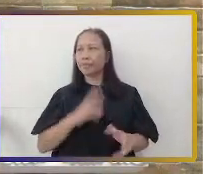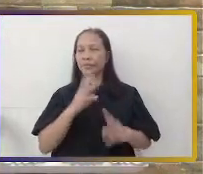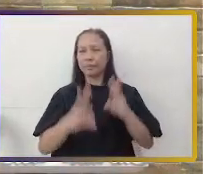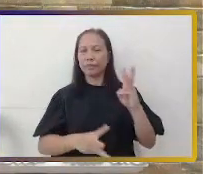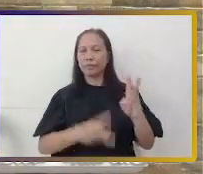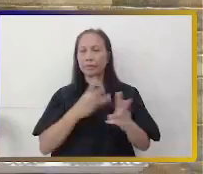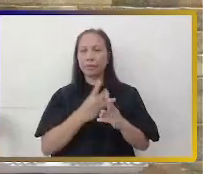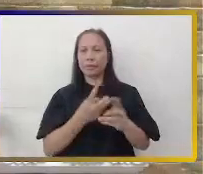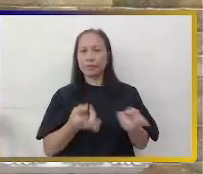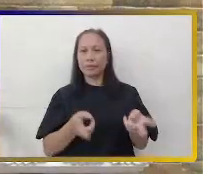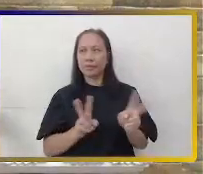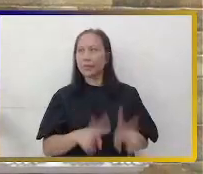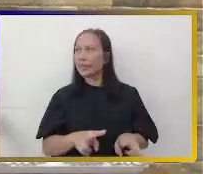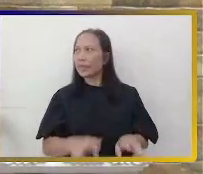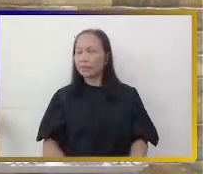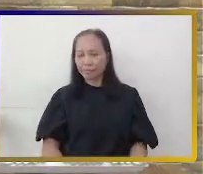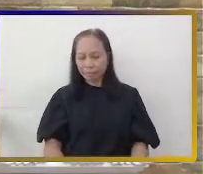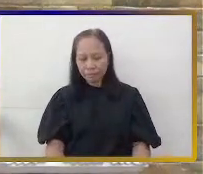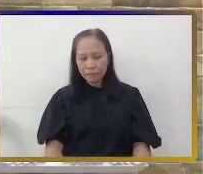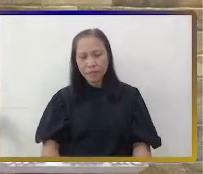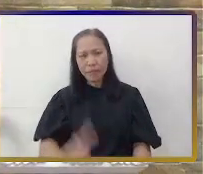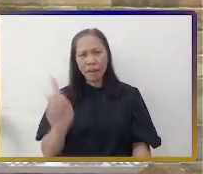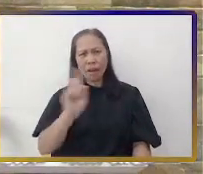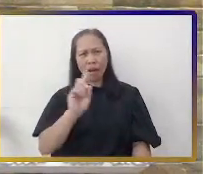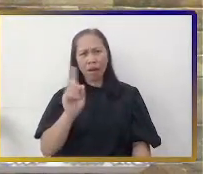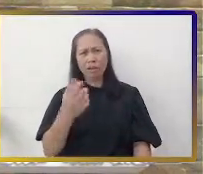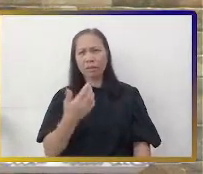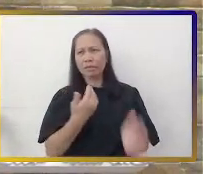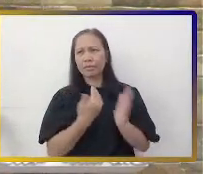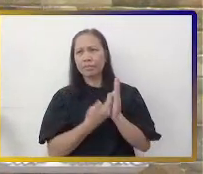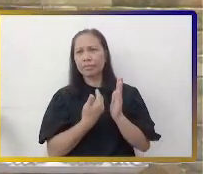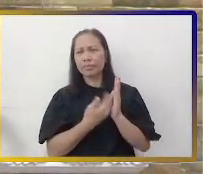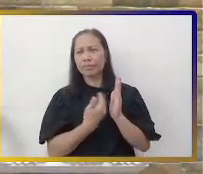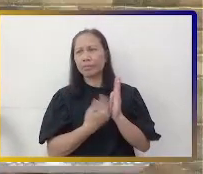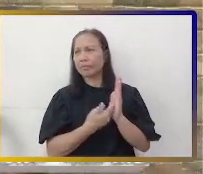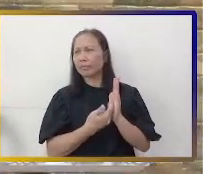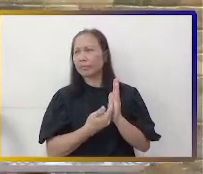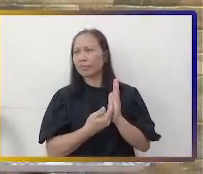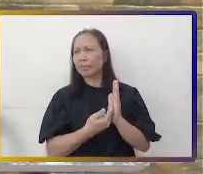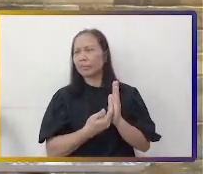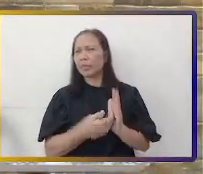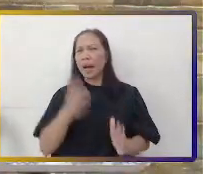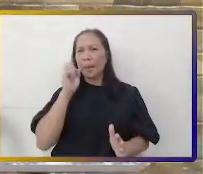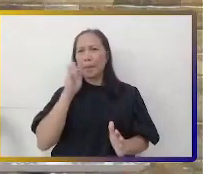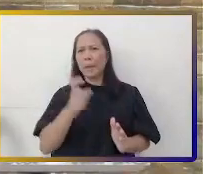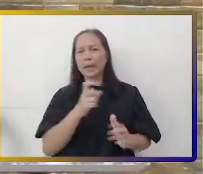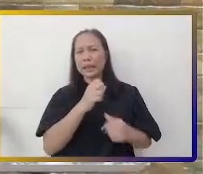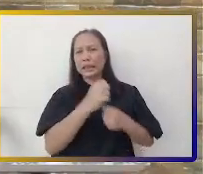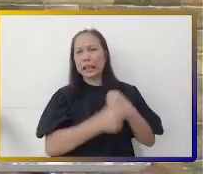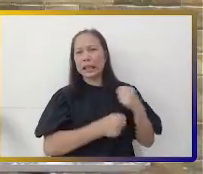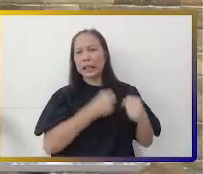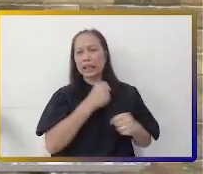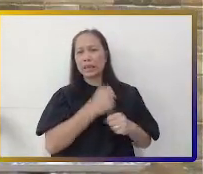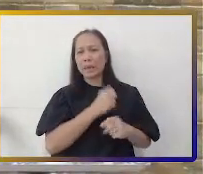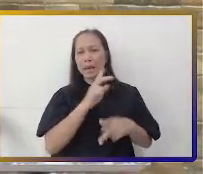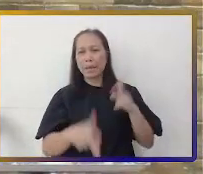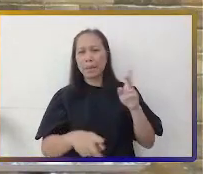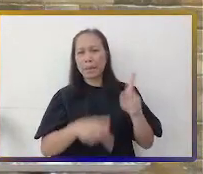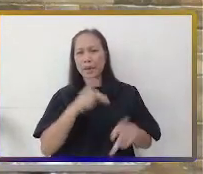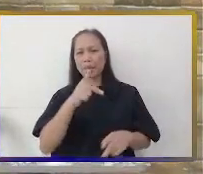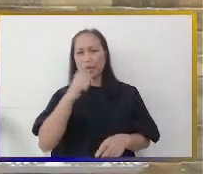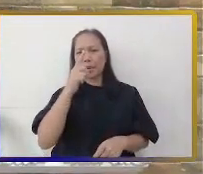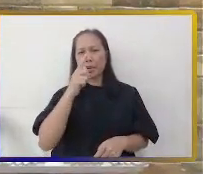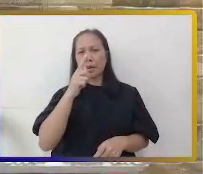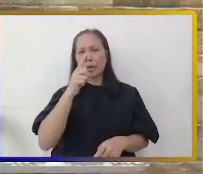Okay kayati anong ebidensya mas kayang isakripisyo ng tao ang Diyos K